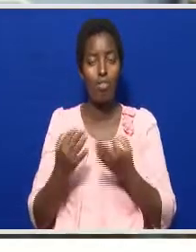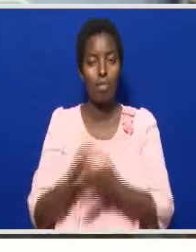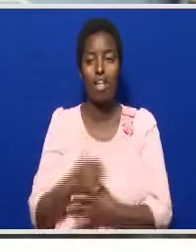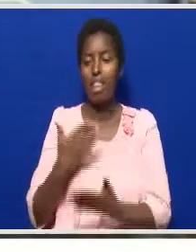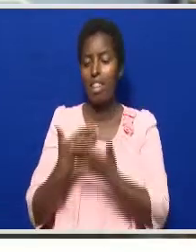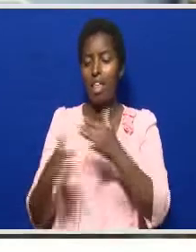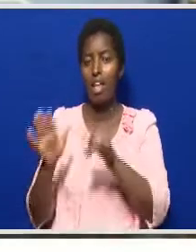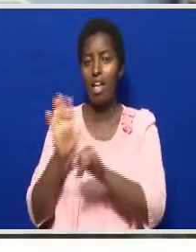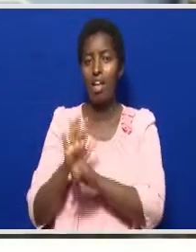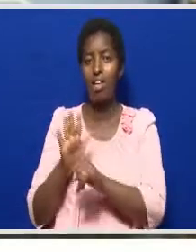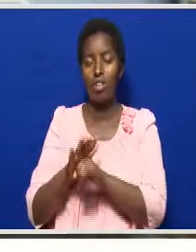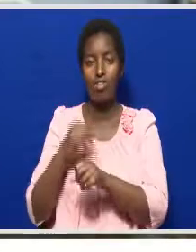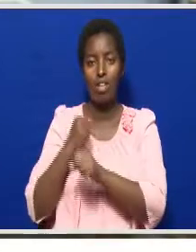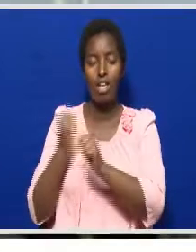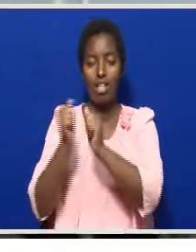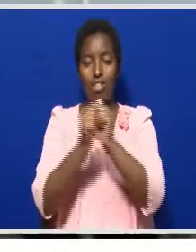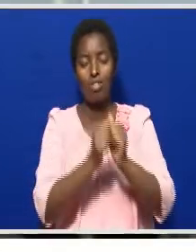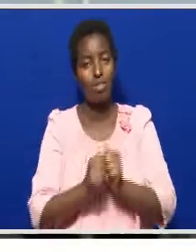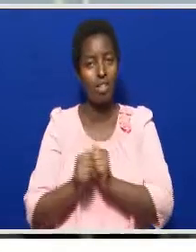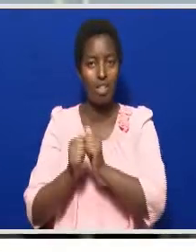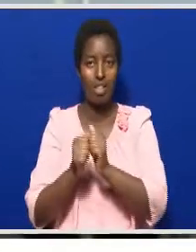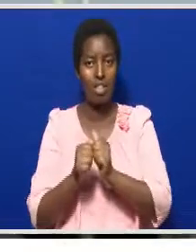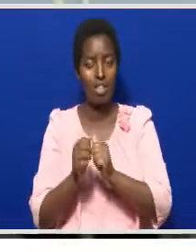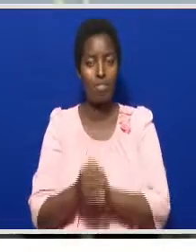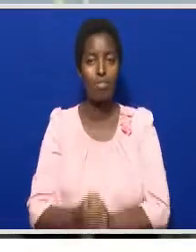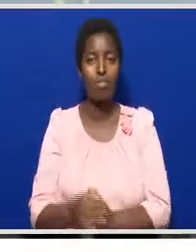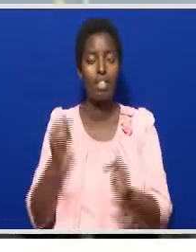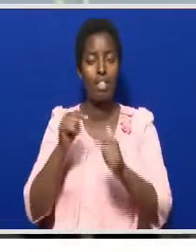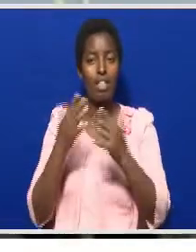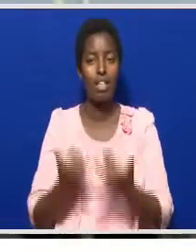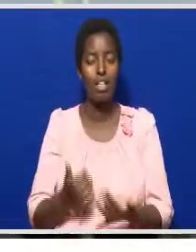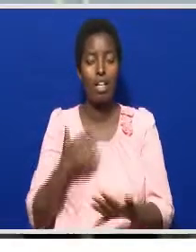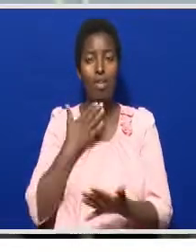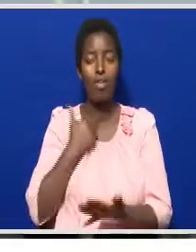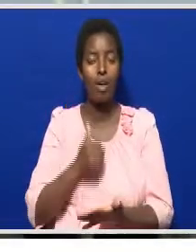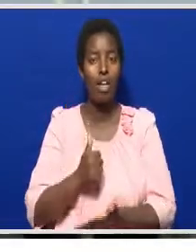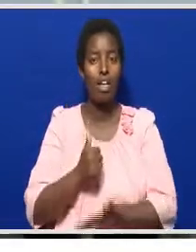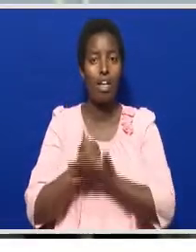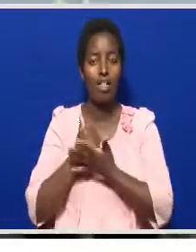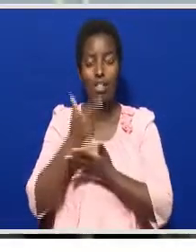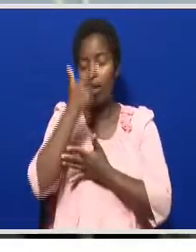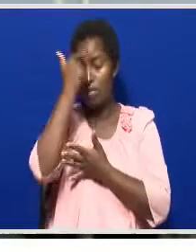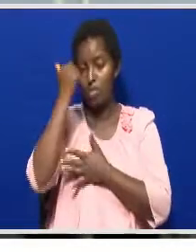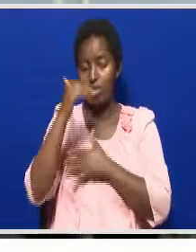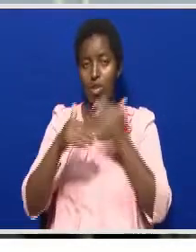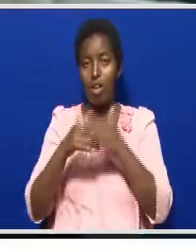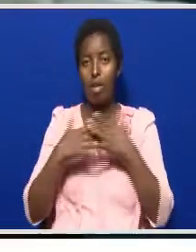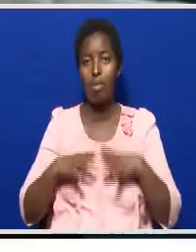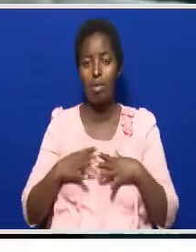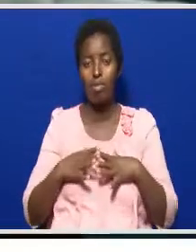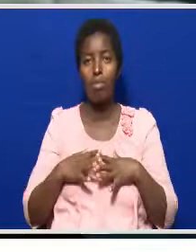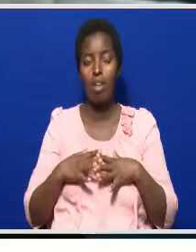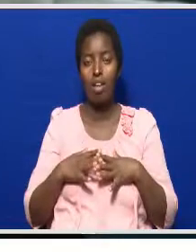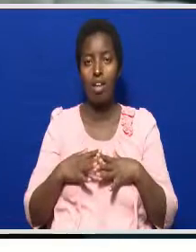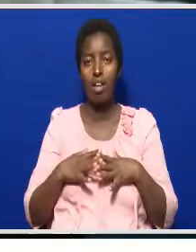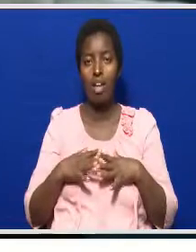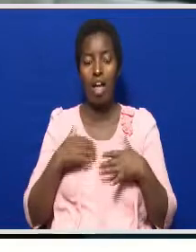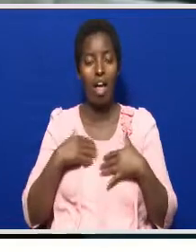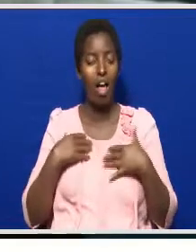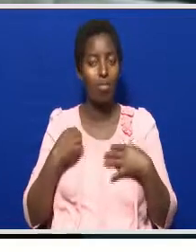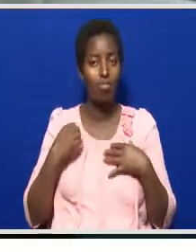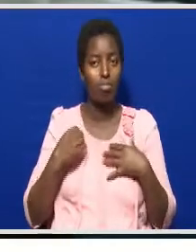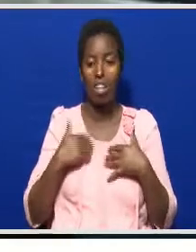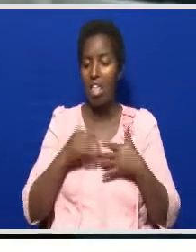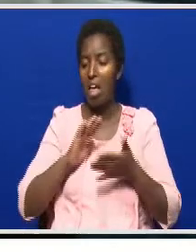wameshukuru ushirikiano tumeupata. Na kwa sasa tunahitaji misaada kwa sababu hawa watu wametokea kwenye maji, hawana nguo, hawana